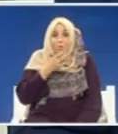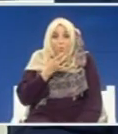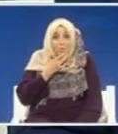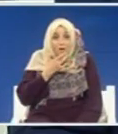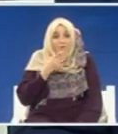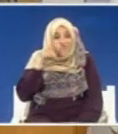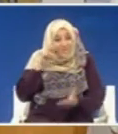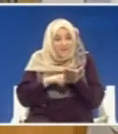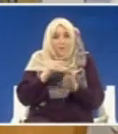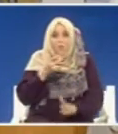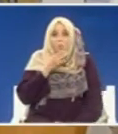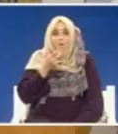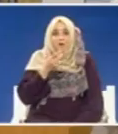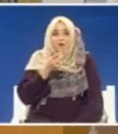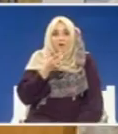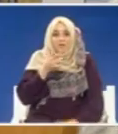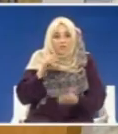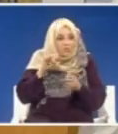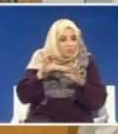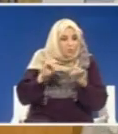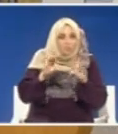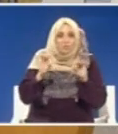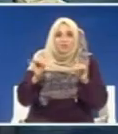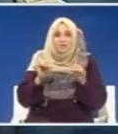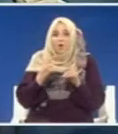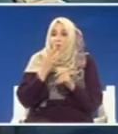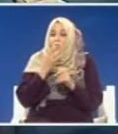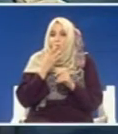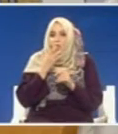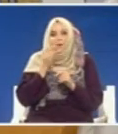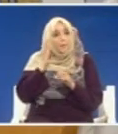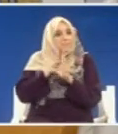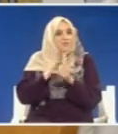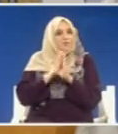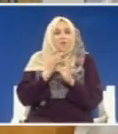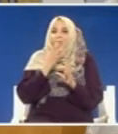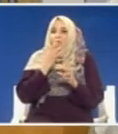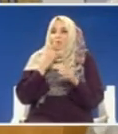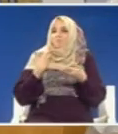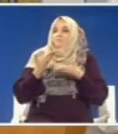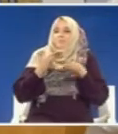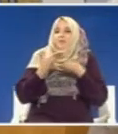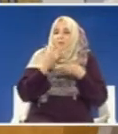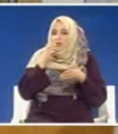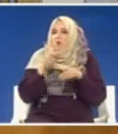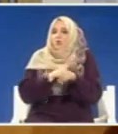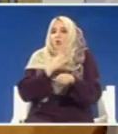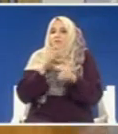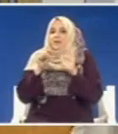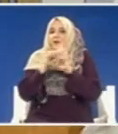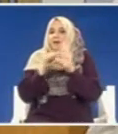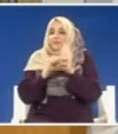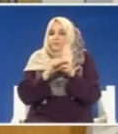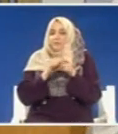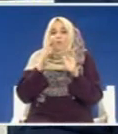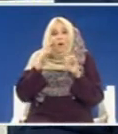أتذوق الذوق الحقيقي في الملموسات والذوق المعنوي في المعاني والآيات